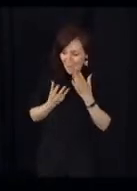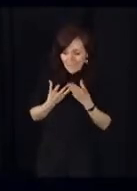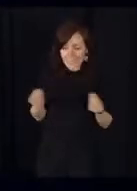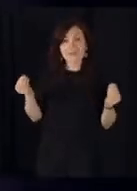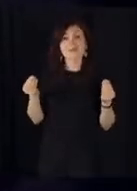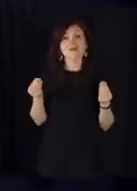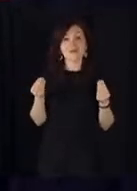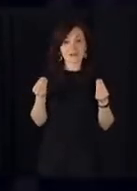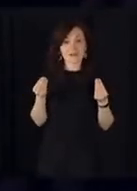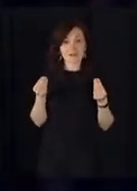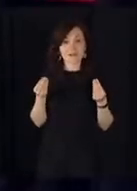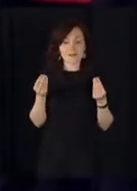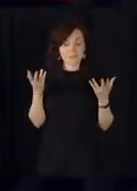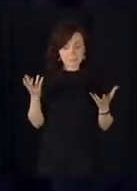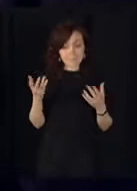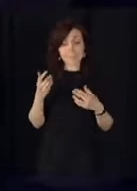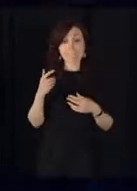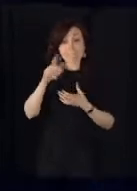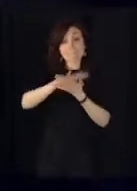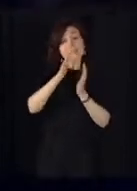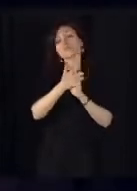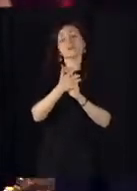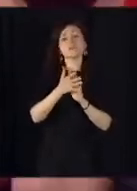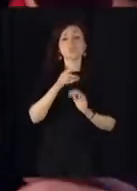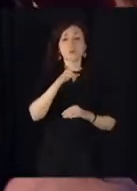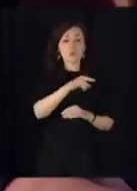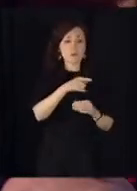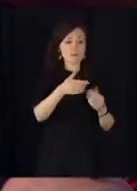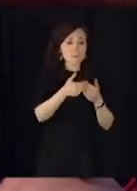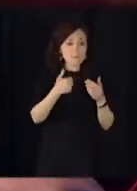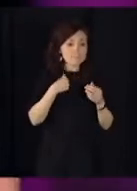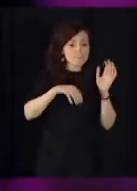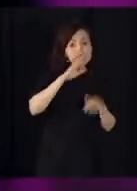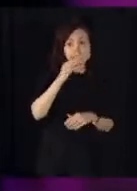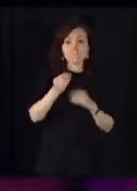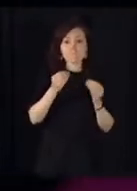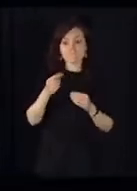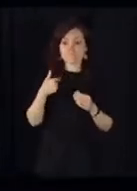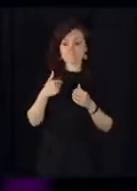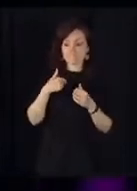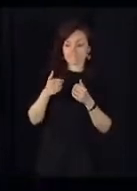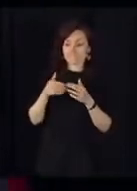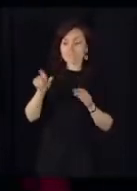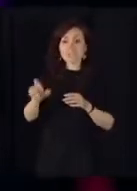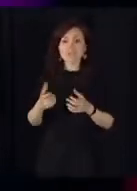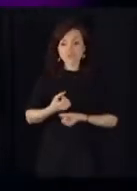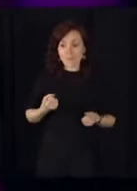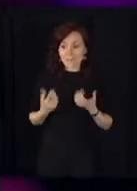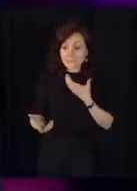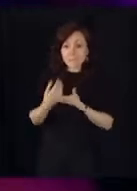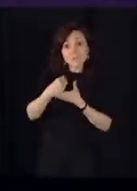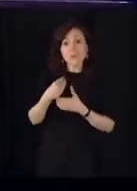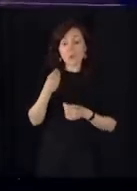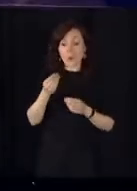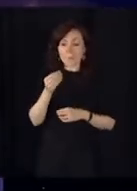En répondant à la demande d'une association, en ouvrant votre réseau à un demandeur d'emploi, en prêtant attention à un enfant